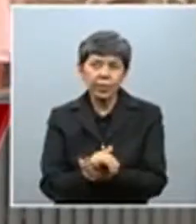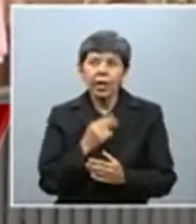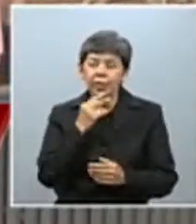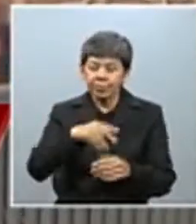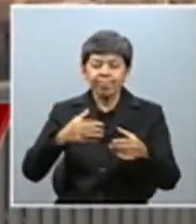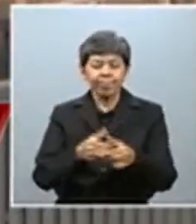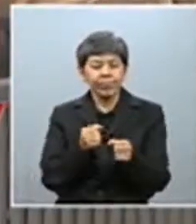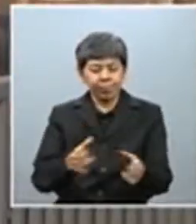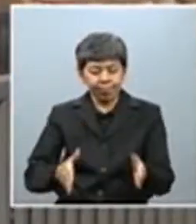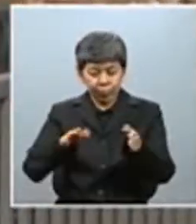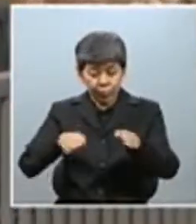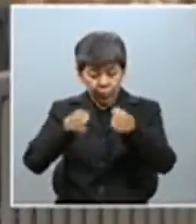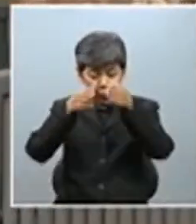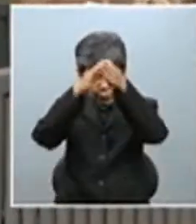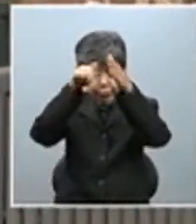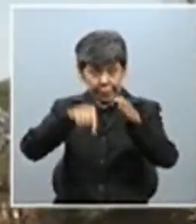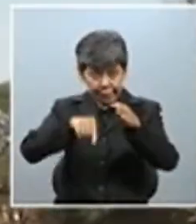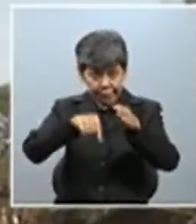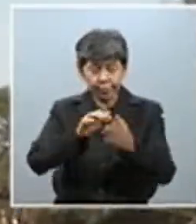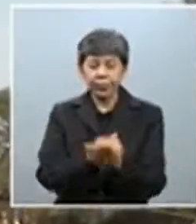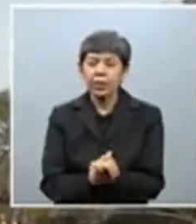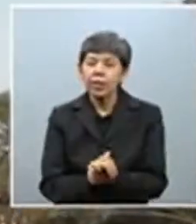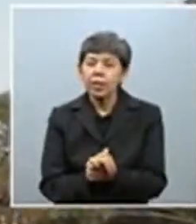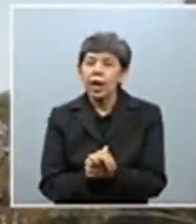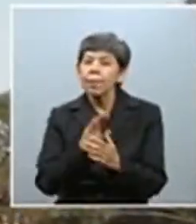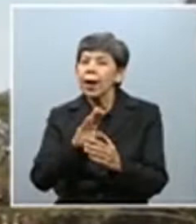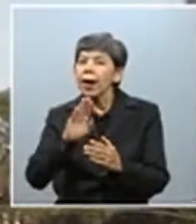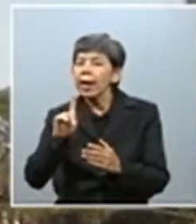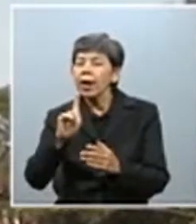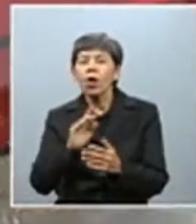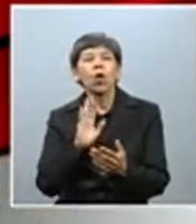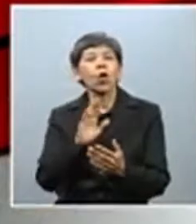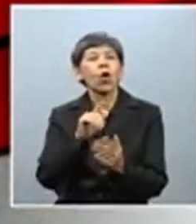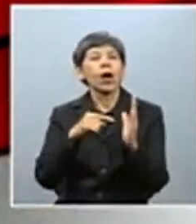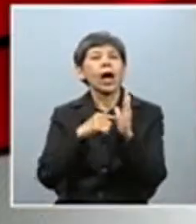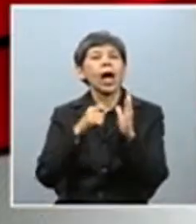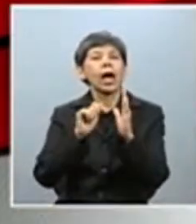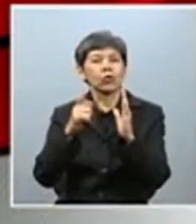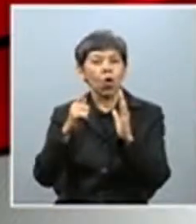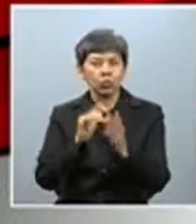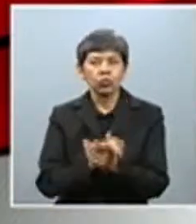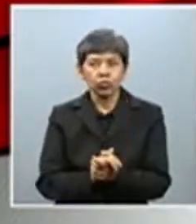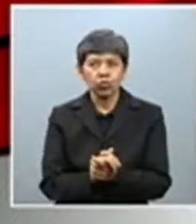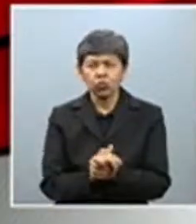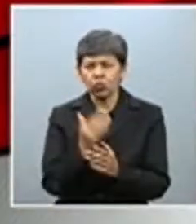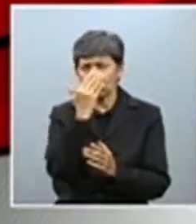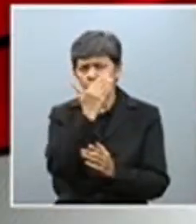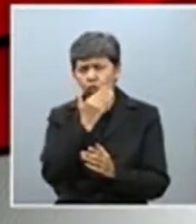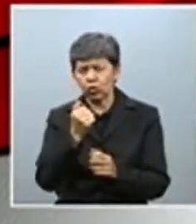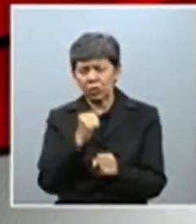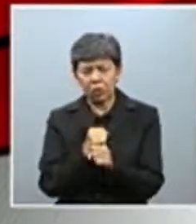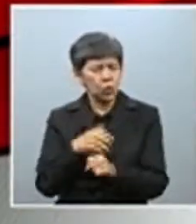ที่ถนนเทศบาล12ตำบลบางแก้วอำเภอเมืองจังหวัดอ่างทองค่ะ โอ้โหสุดยอดเลยนะ